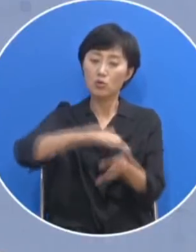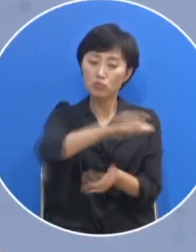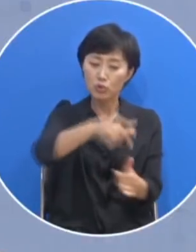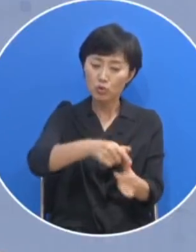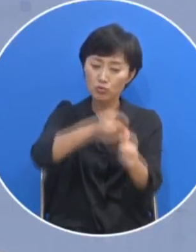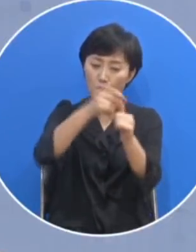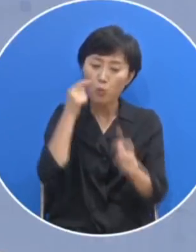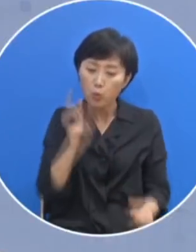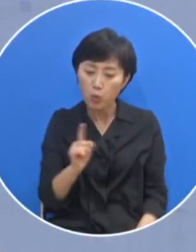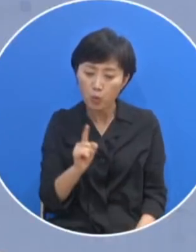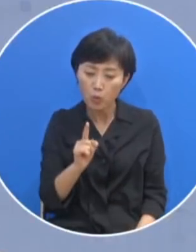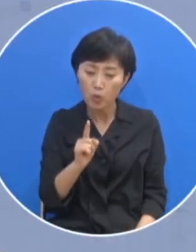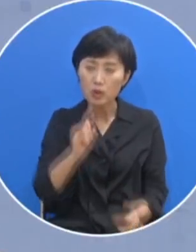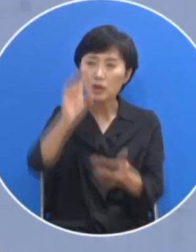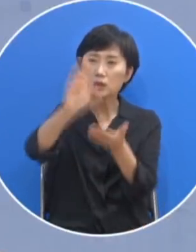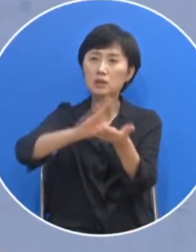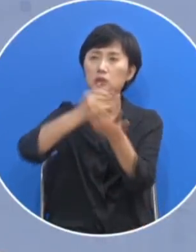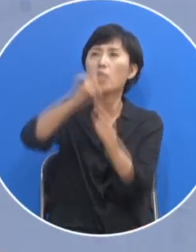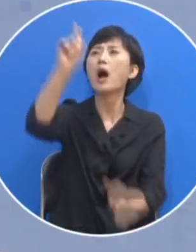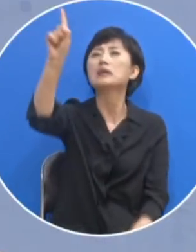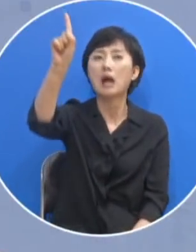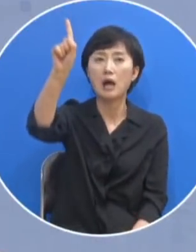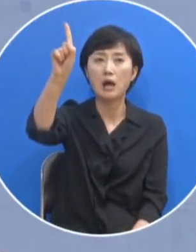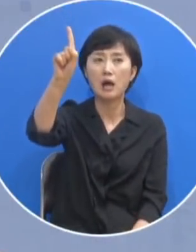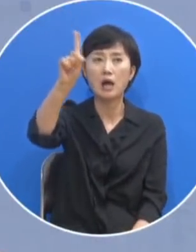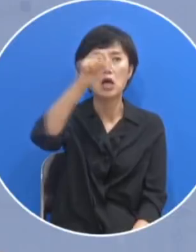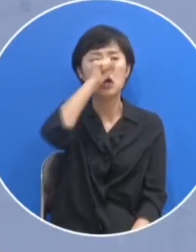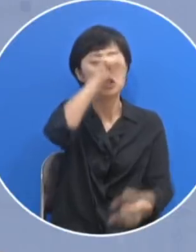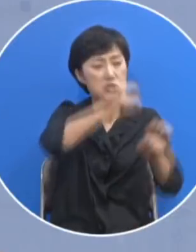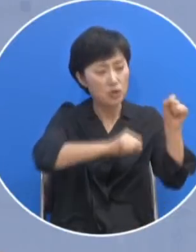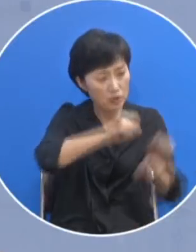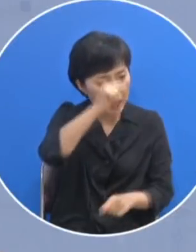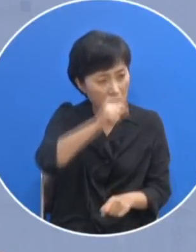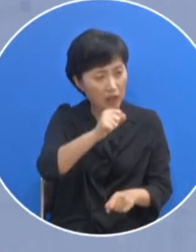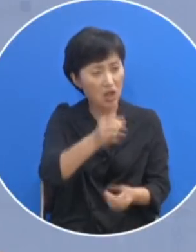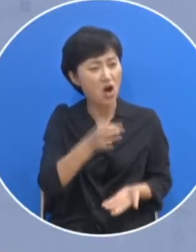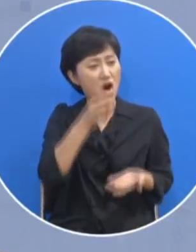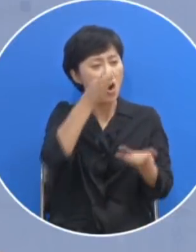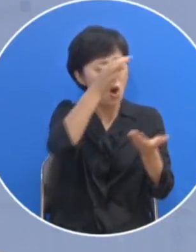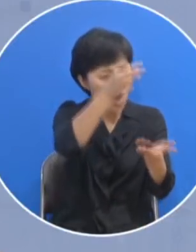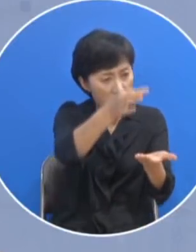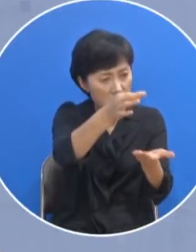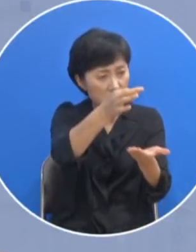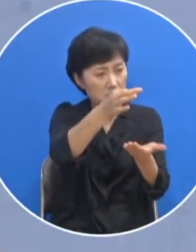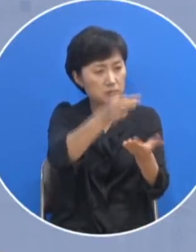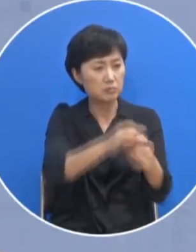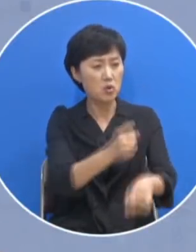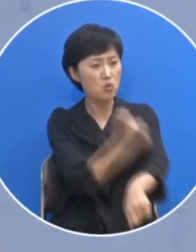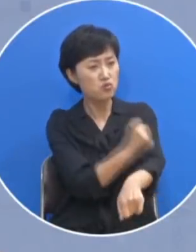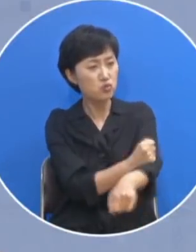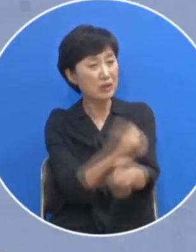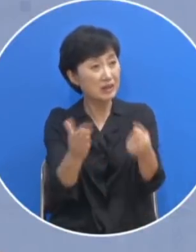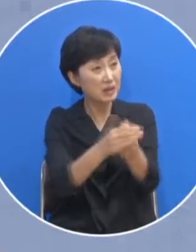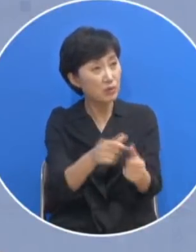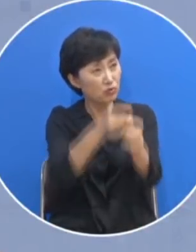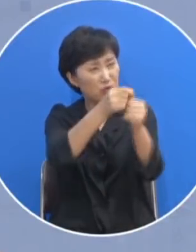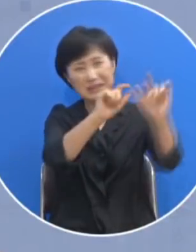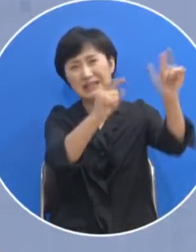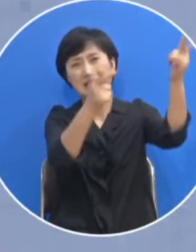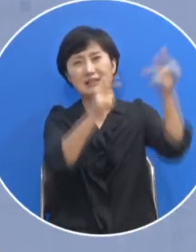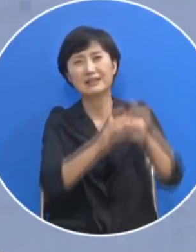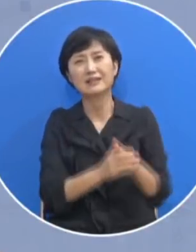어떻게 그 후로 구원 받습니까 own 지속할 닿게 보일 수 있어 보신다면 이 크 러 셔 서